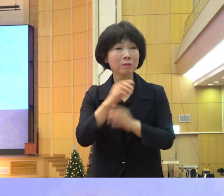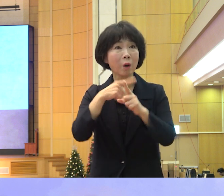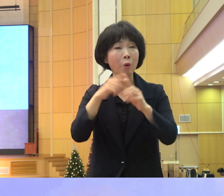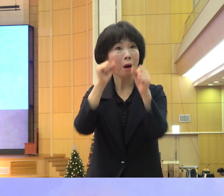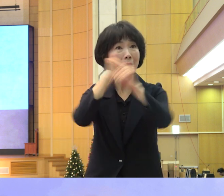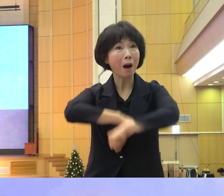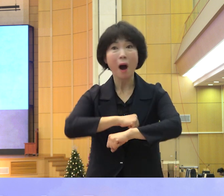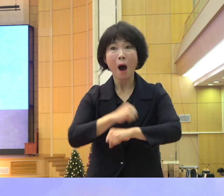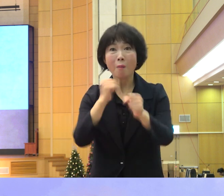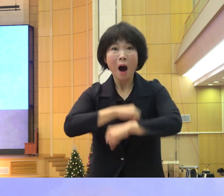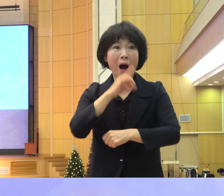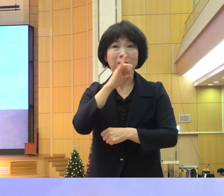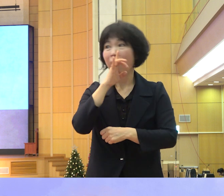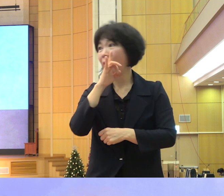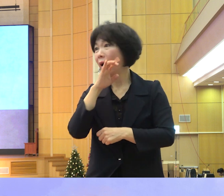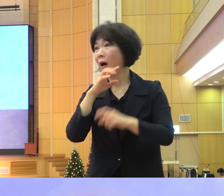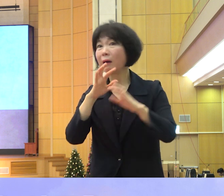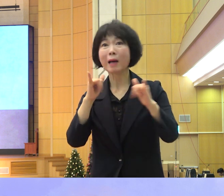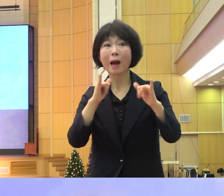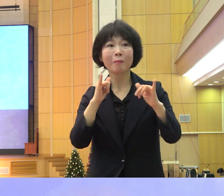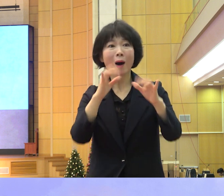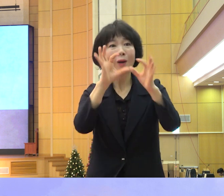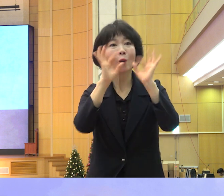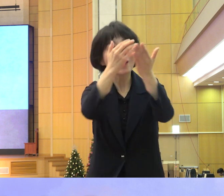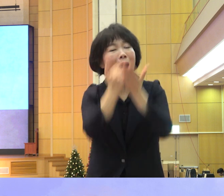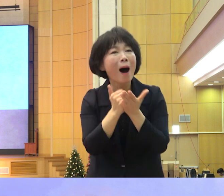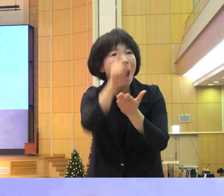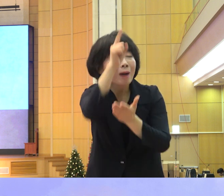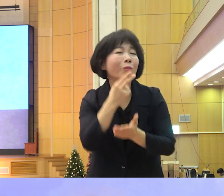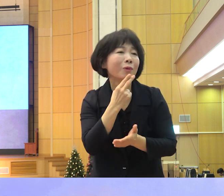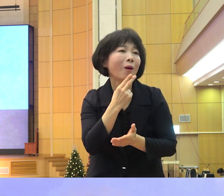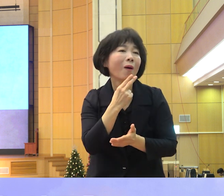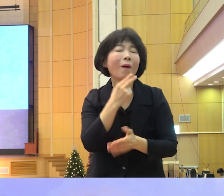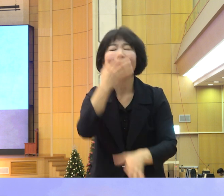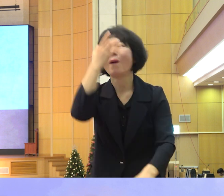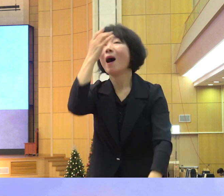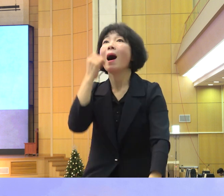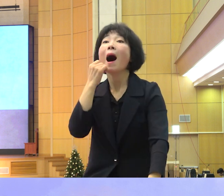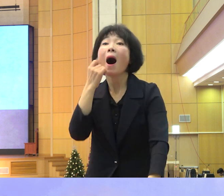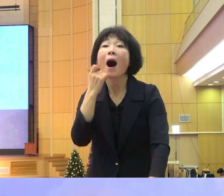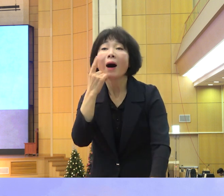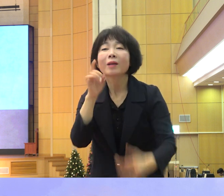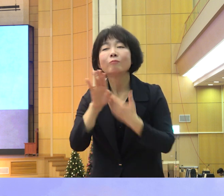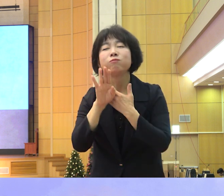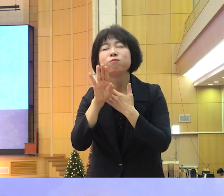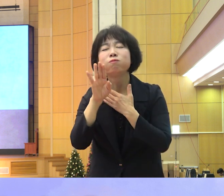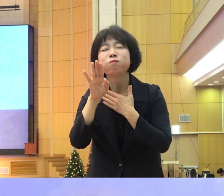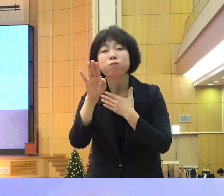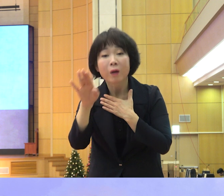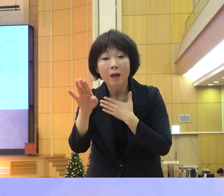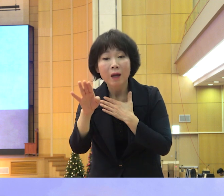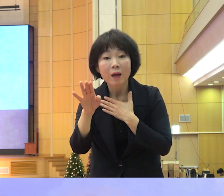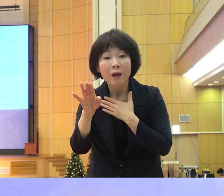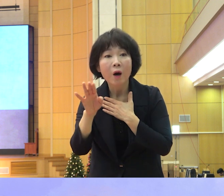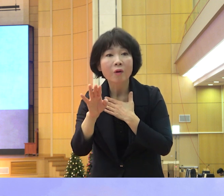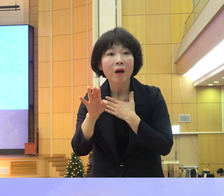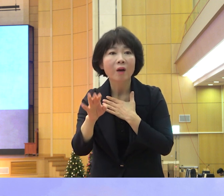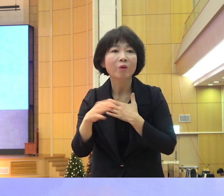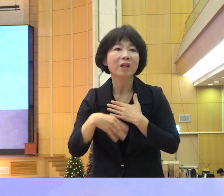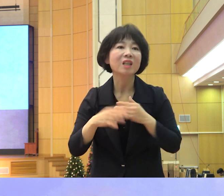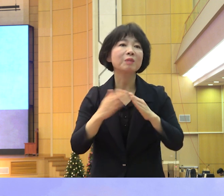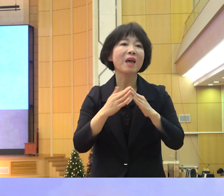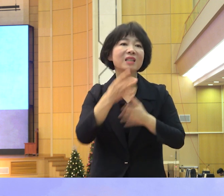망할라나? 뭐 이런 식으로 생각이 들 거 아니에요. 그러다 보니까 한 달 지났는데 있었던 쌀이 다 떨어져